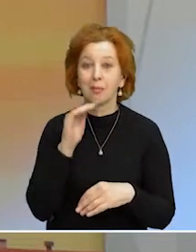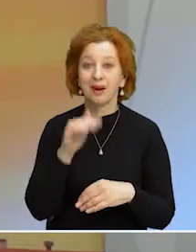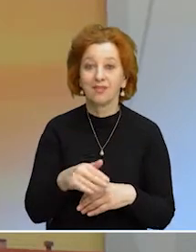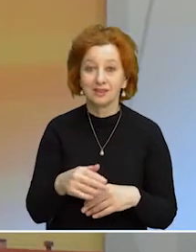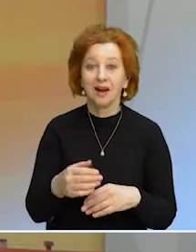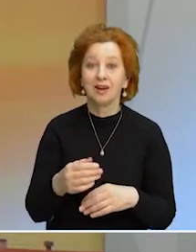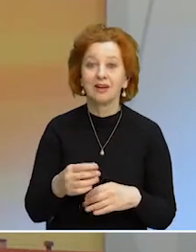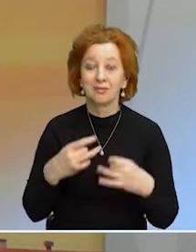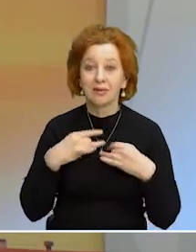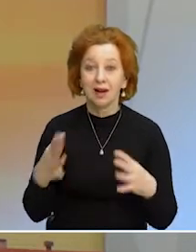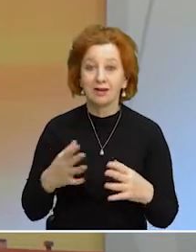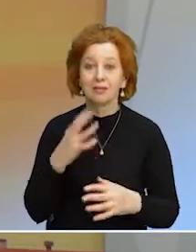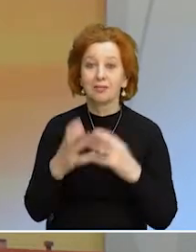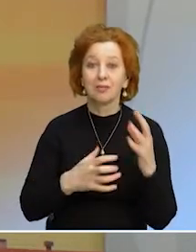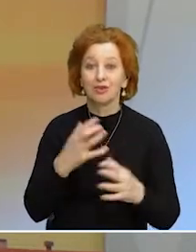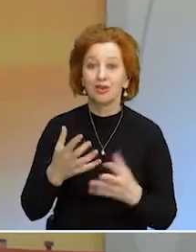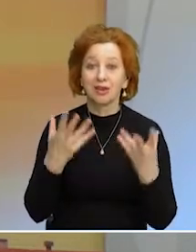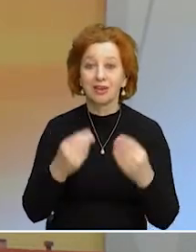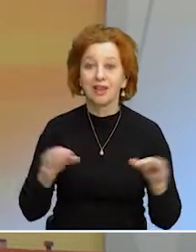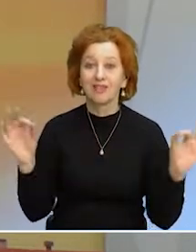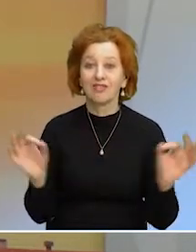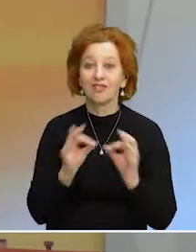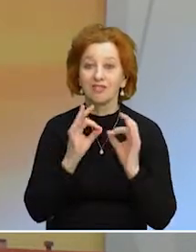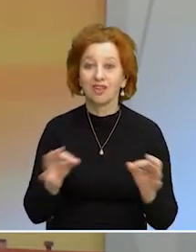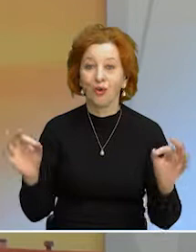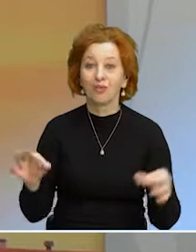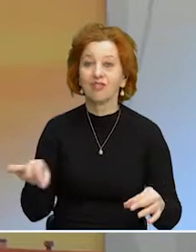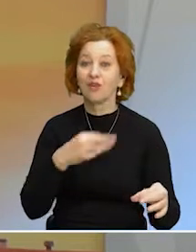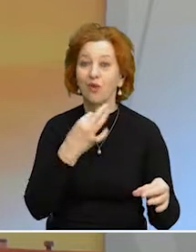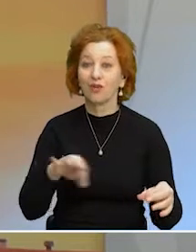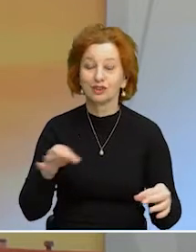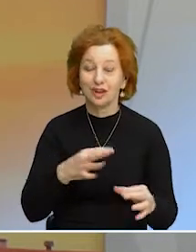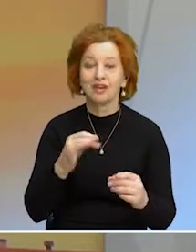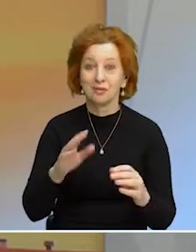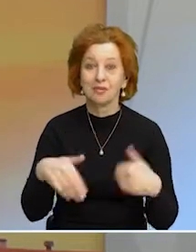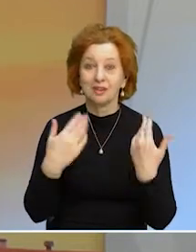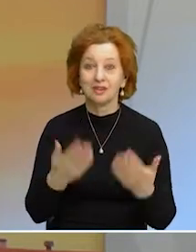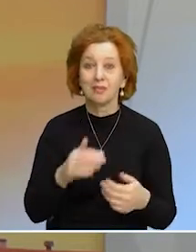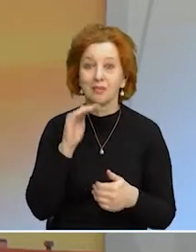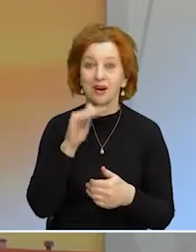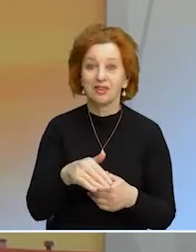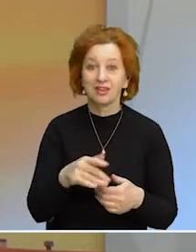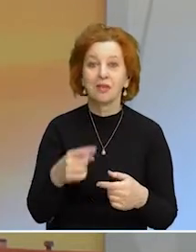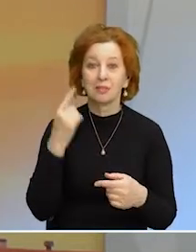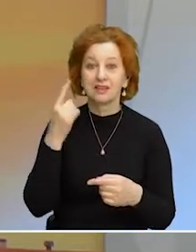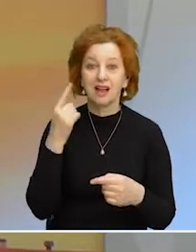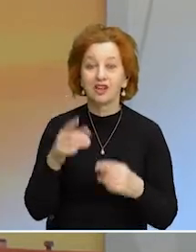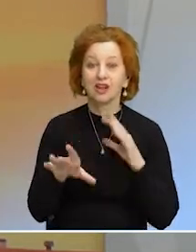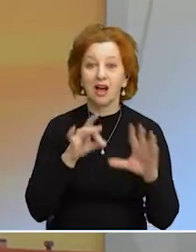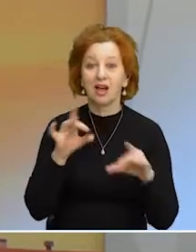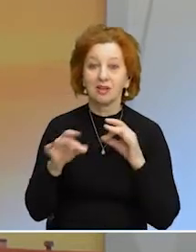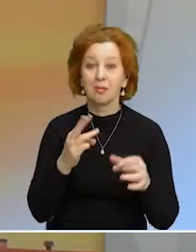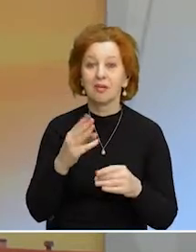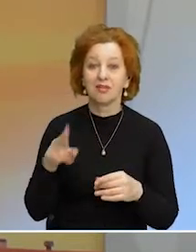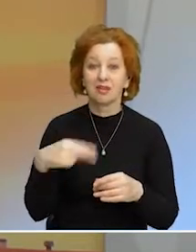есть профессиональные праздники. Вот, допустим, Международный день виолончели. Это день, наверняка, виолончелистов, с чем мы поздравляем их. И День службы профессионально-психологического